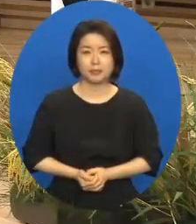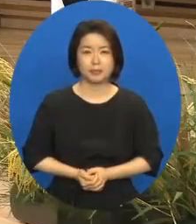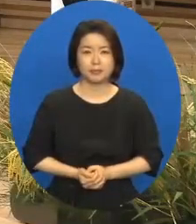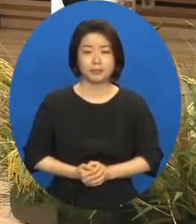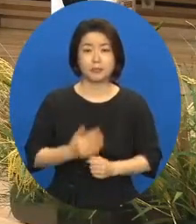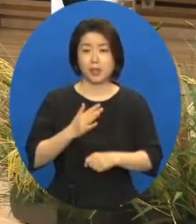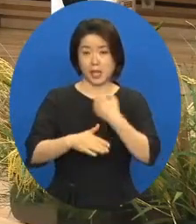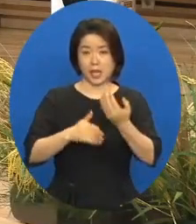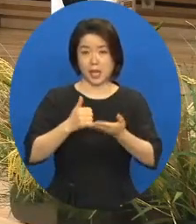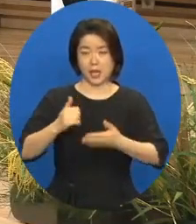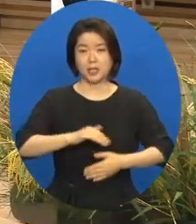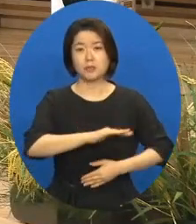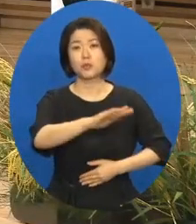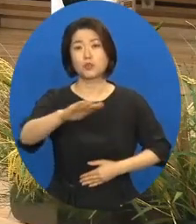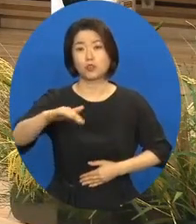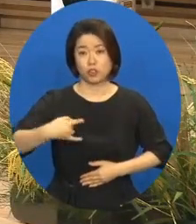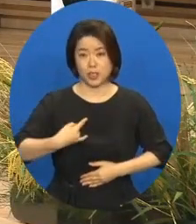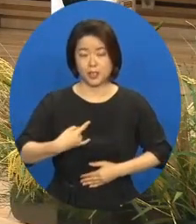하나님께서 우리에게